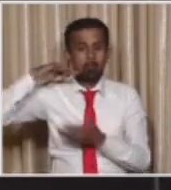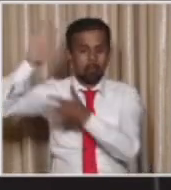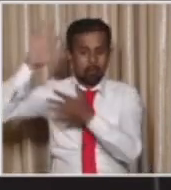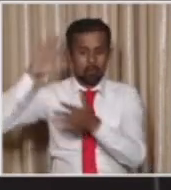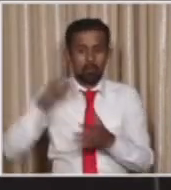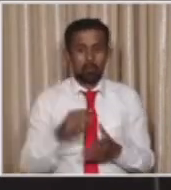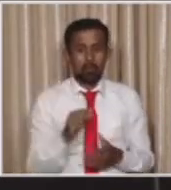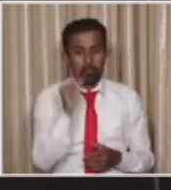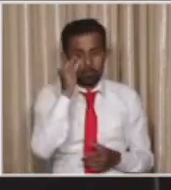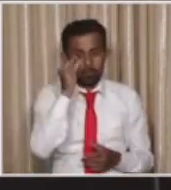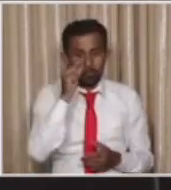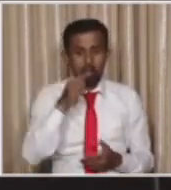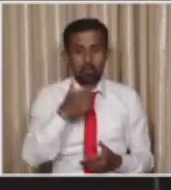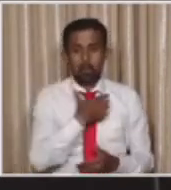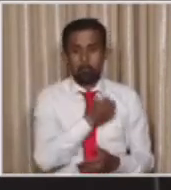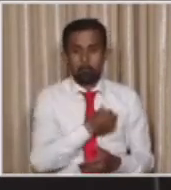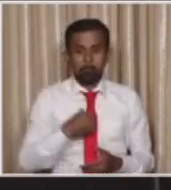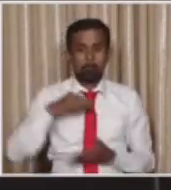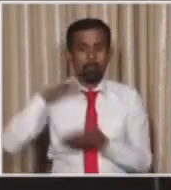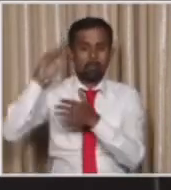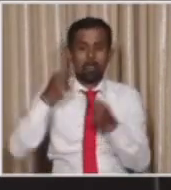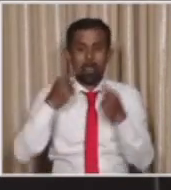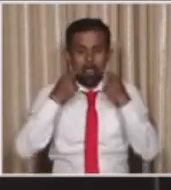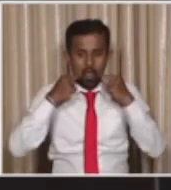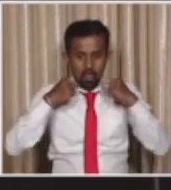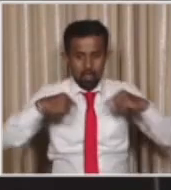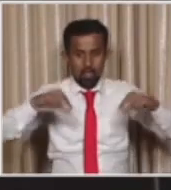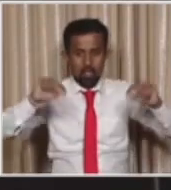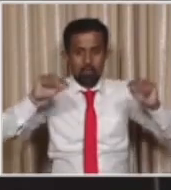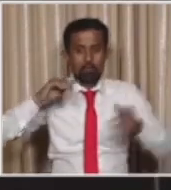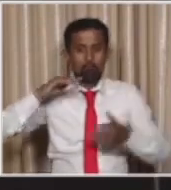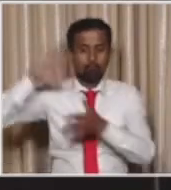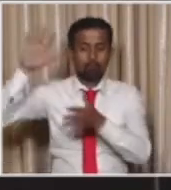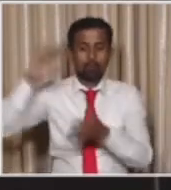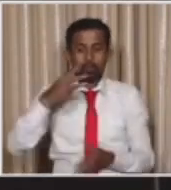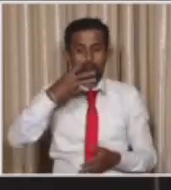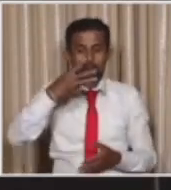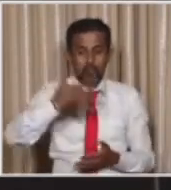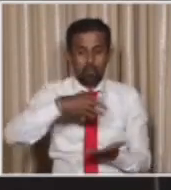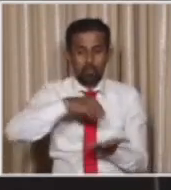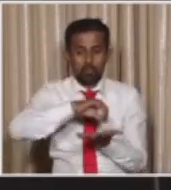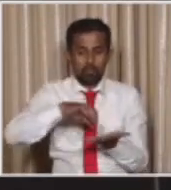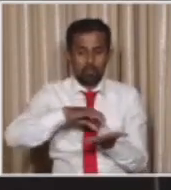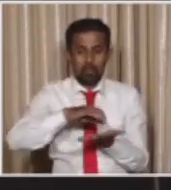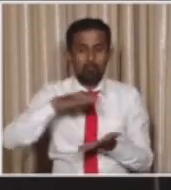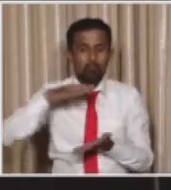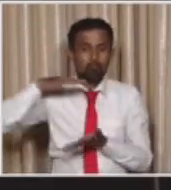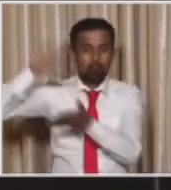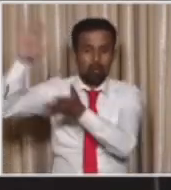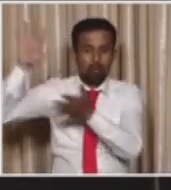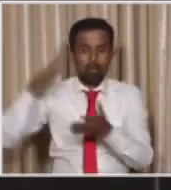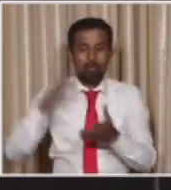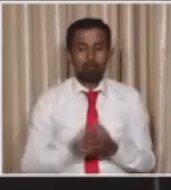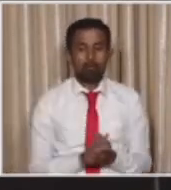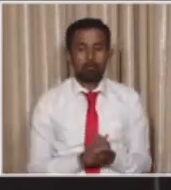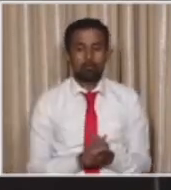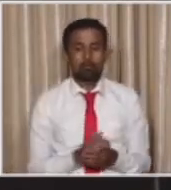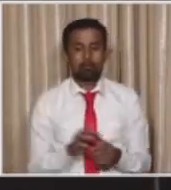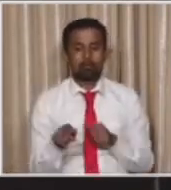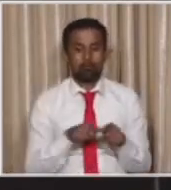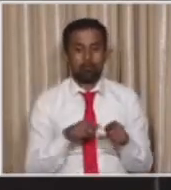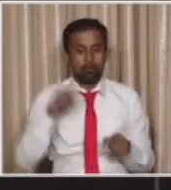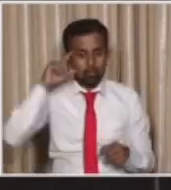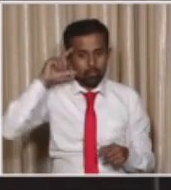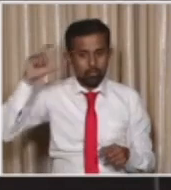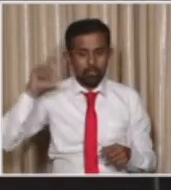අපි මුතුමැණික් පිටරට යවුවා. අපි ඇද්දල පිටරට යවුවා. අපි කුළුබඩු පිටරට යවුවා. අපි අපනයනය කළා. ඒ වගේම තමයි අපි